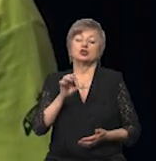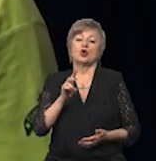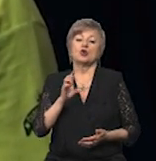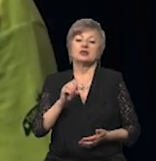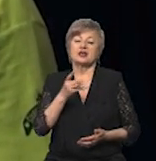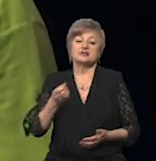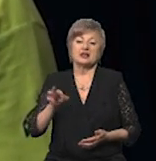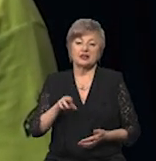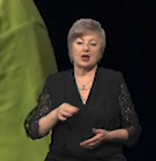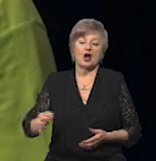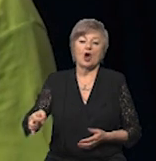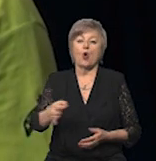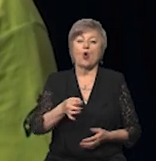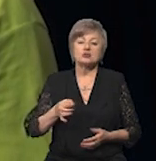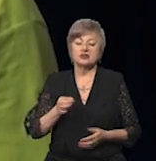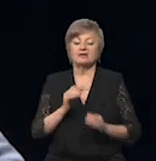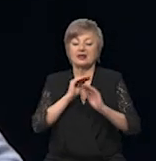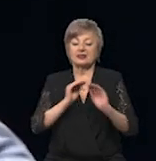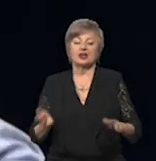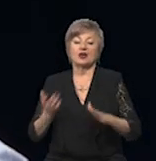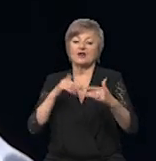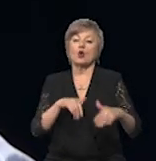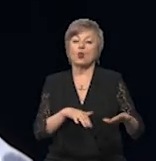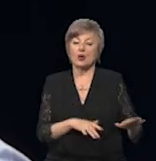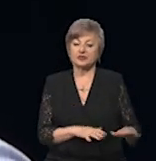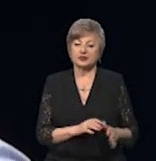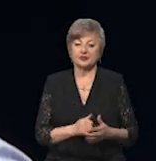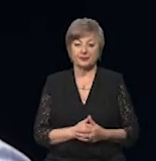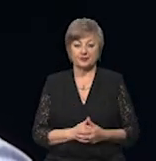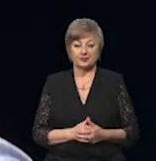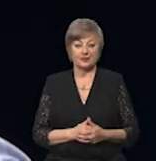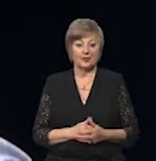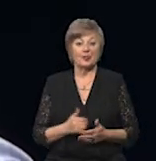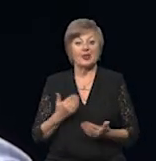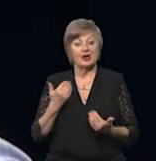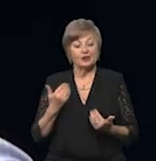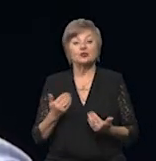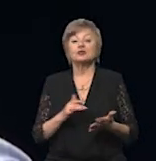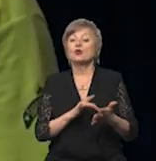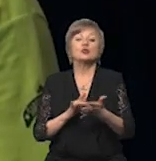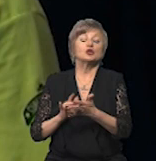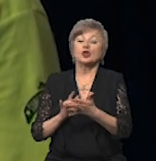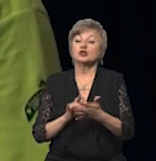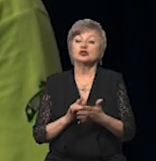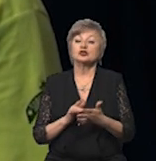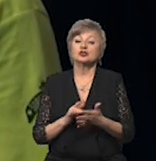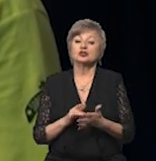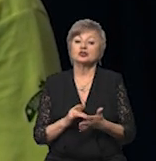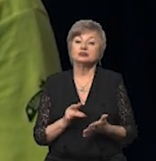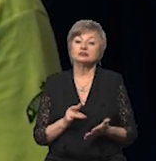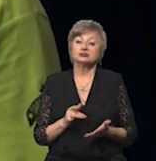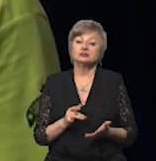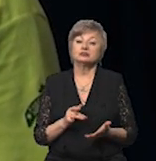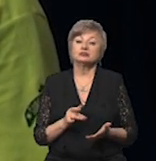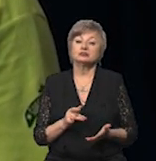острова Тихого океану. Небезпечні ситуації в подорожах якісь трапляються? Ну,